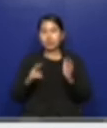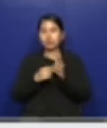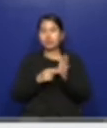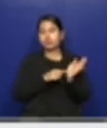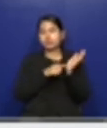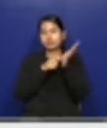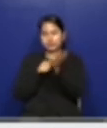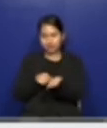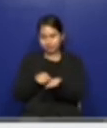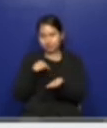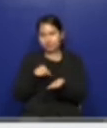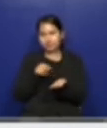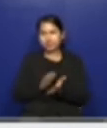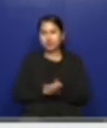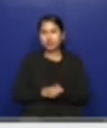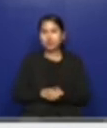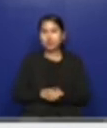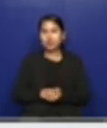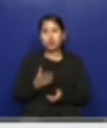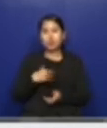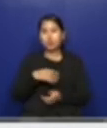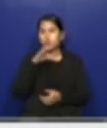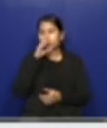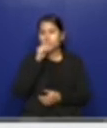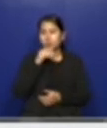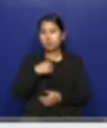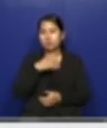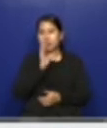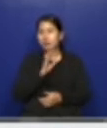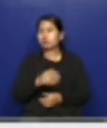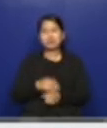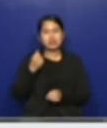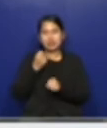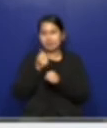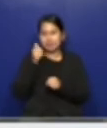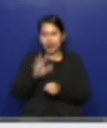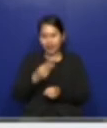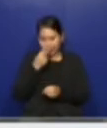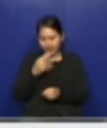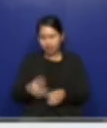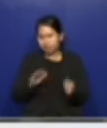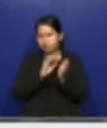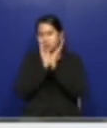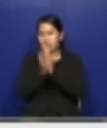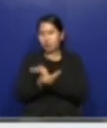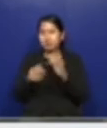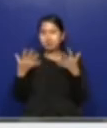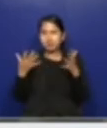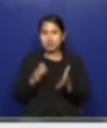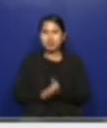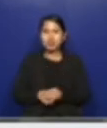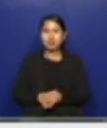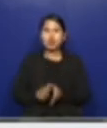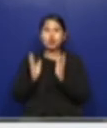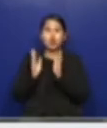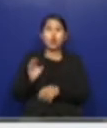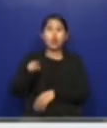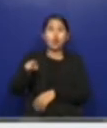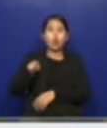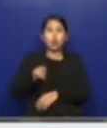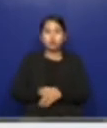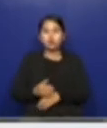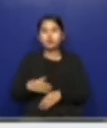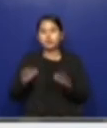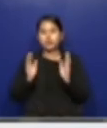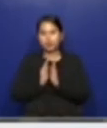บบนี้ไม่ให้บ่นไม่ให้อะไรไม่ได้หรอกครับส.ส.เขาเห็นแล้วมันไม่ได้ปฏิรูปคนของท่านเองล่ะพูดชัดเจนครับข